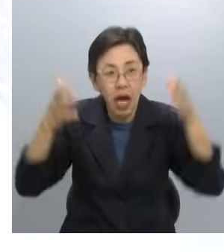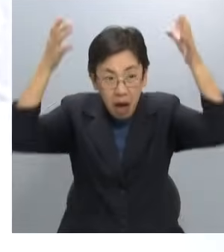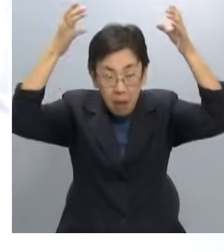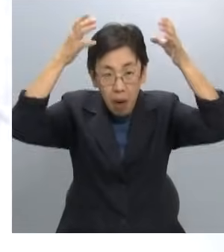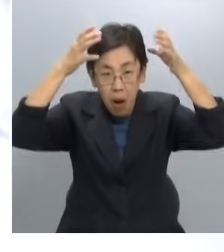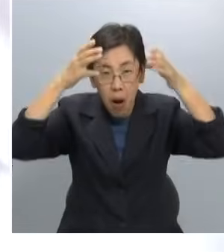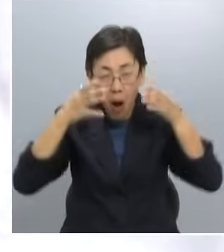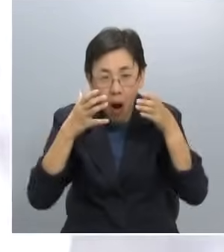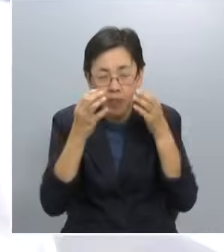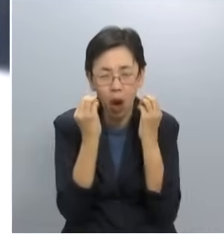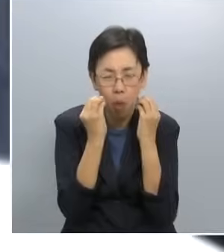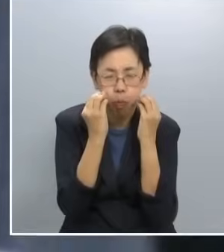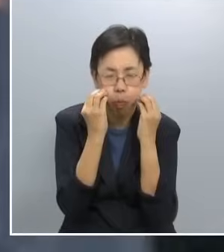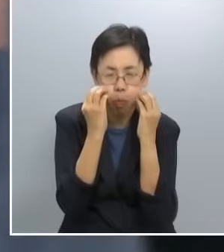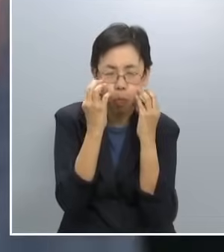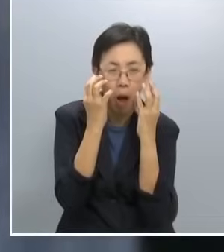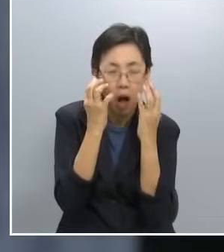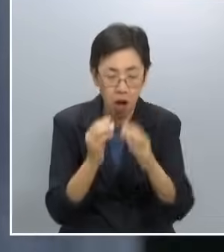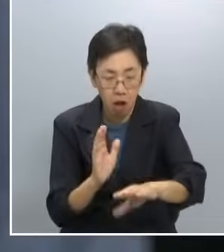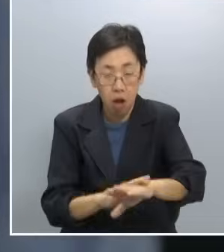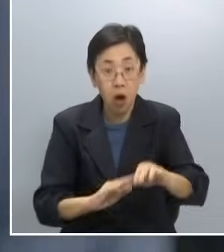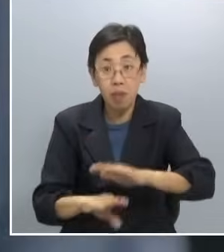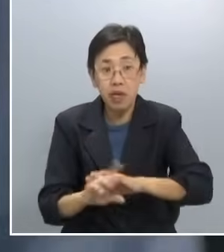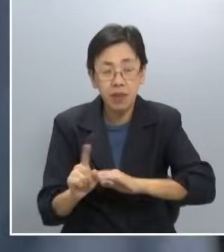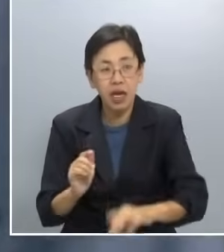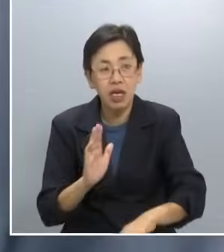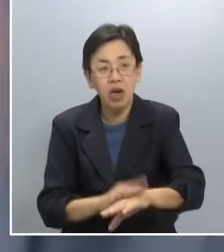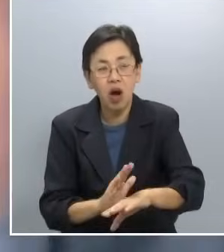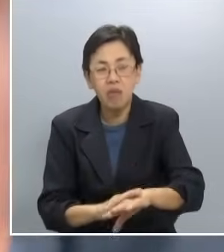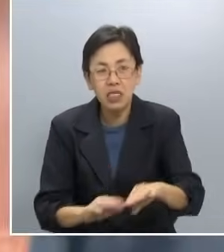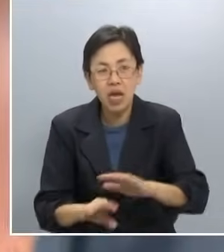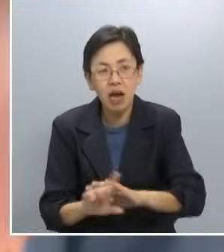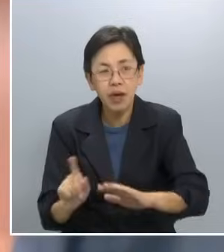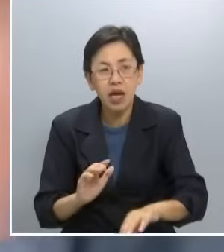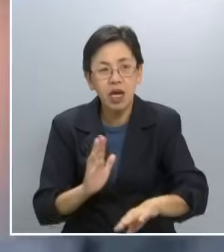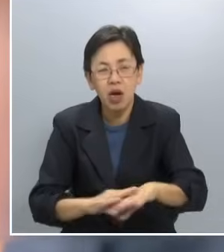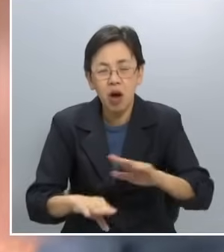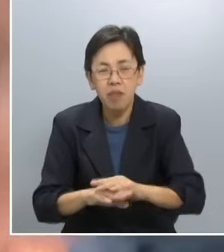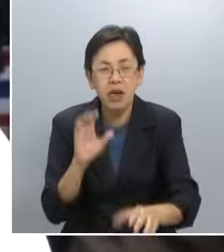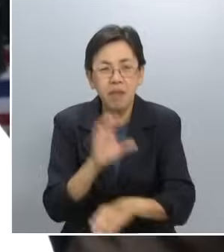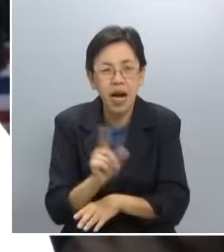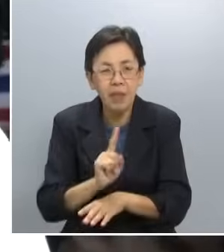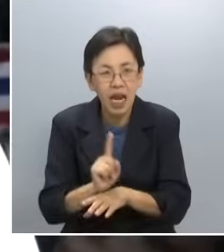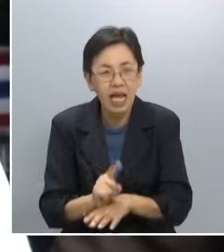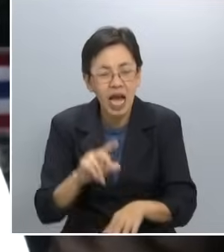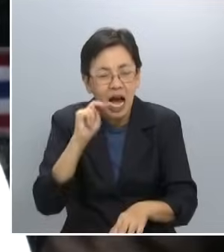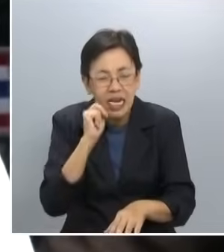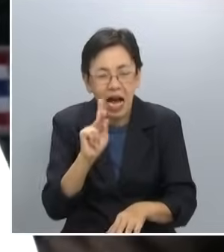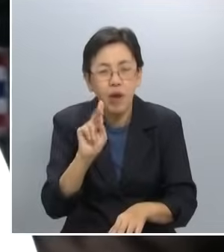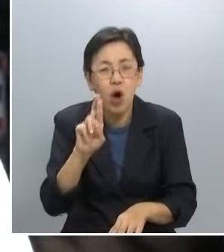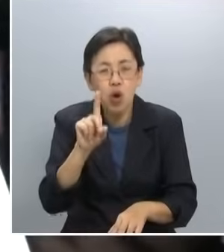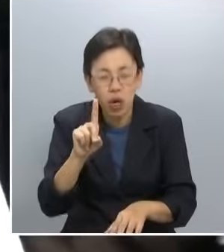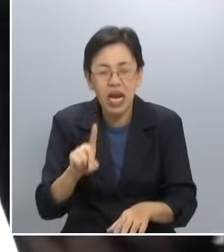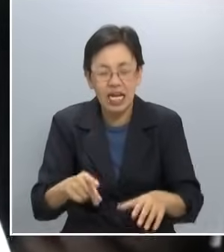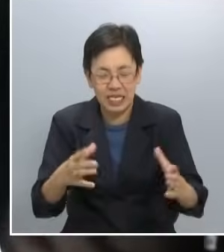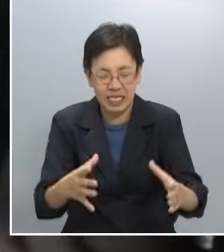เป็นวงแหวนน่ะส่วนข้อมือคุณกันก็สันนิษฐานว่าลักษณะเหมือนถูกบังคับให้จุ่มลงไปน้ำกรดจนมือด้วน